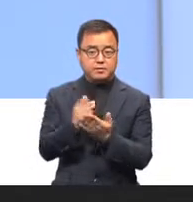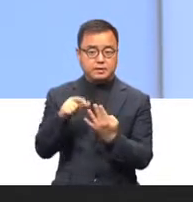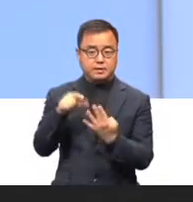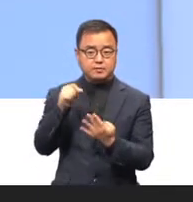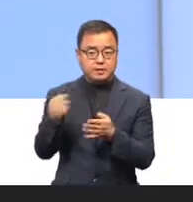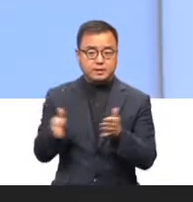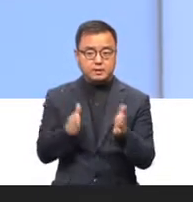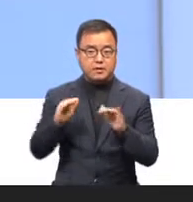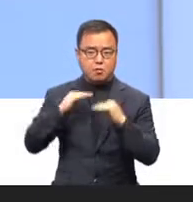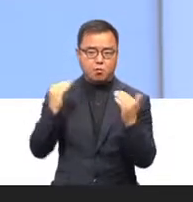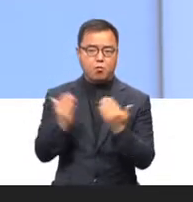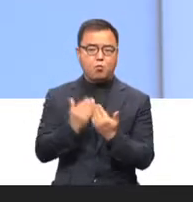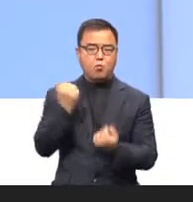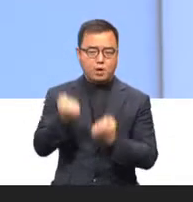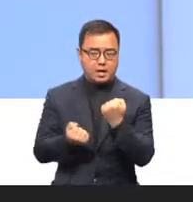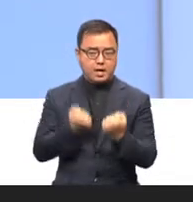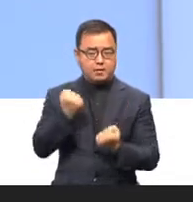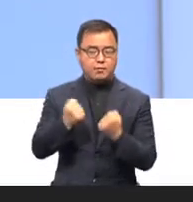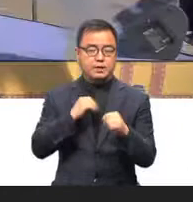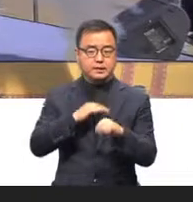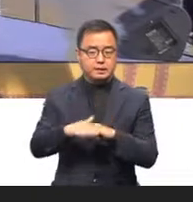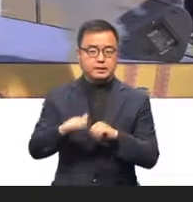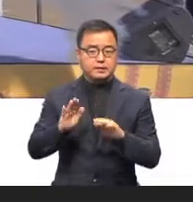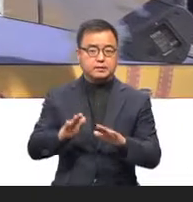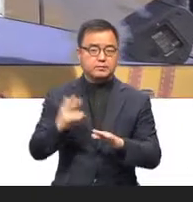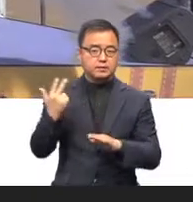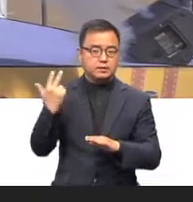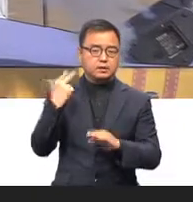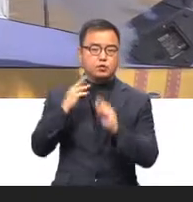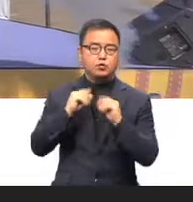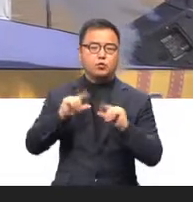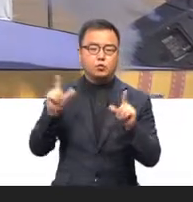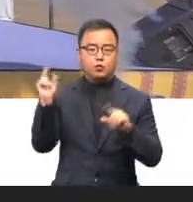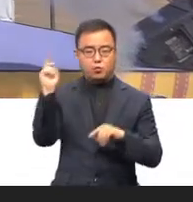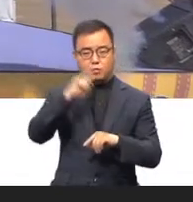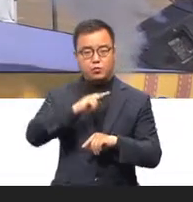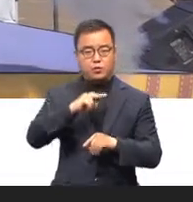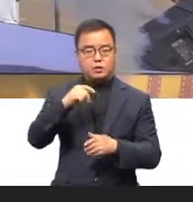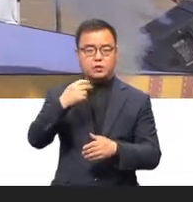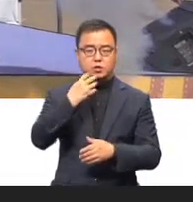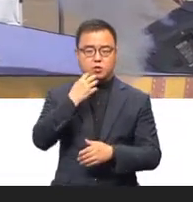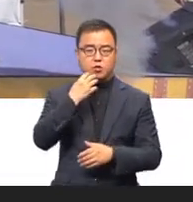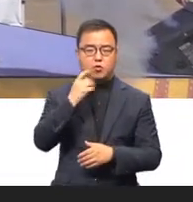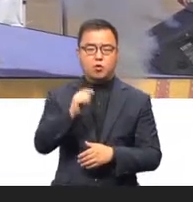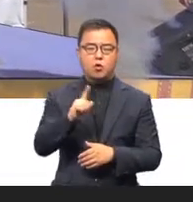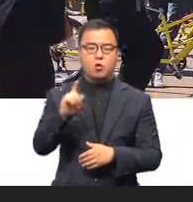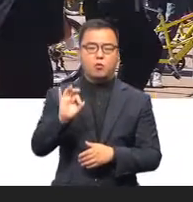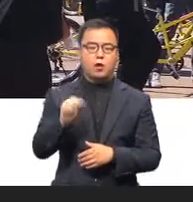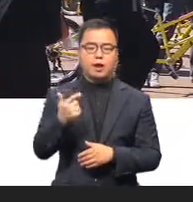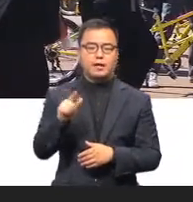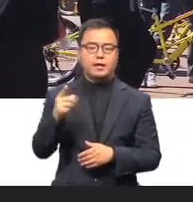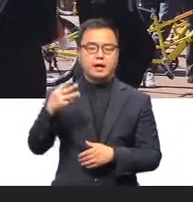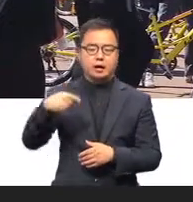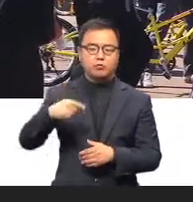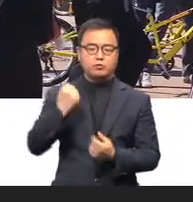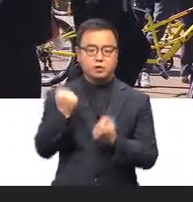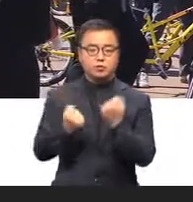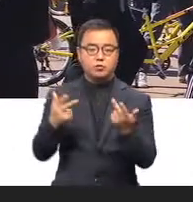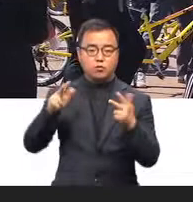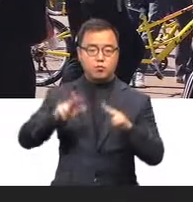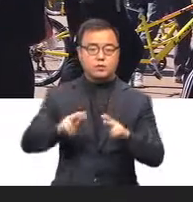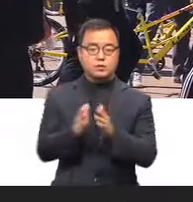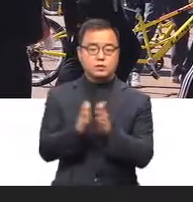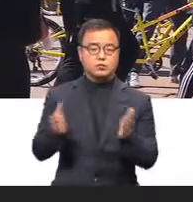완주하는 페스티벌 인데요 지난주 토요일 오전에 서울 광나루 자전거 공원 에서 더 출정식을 가졌습니다 이번